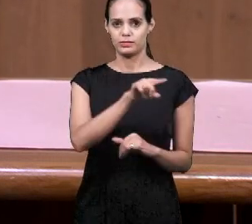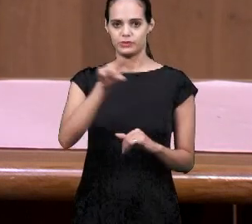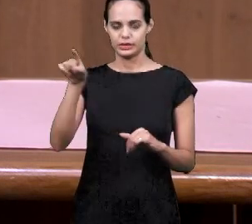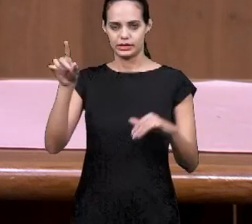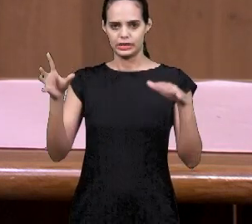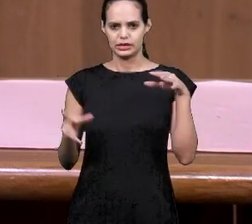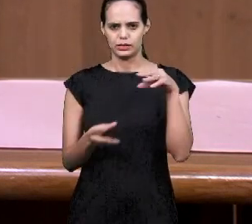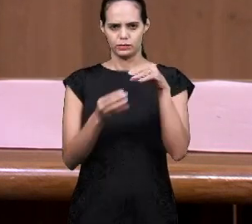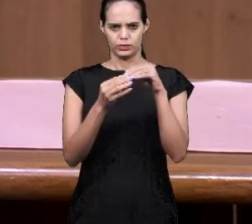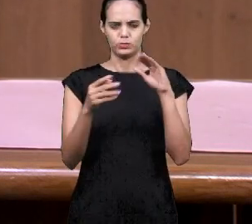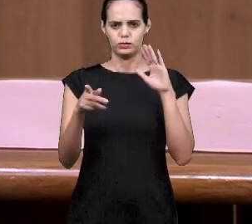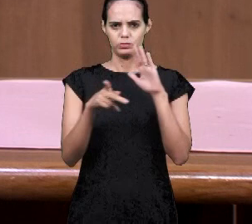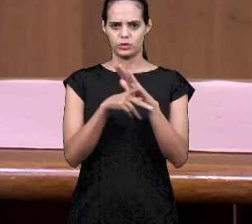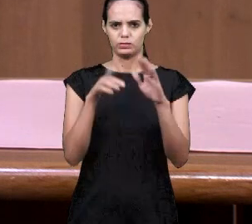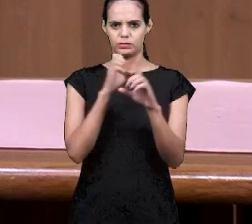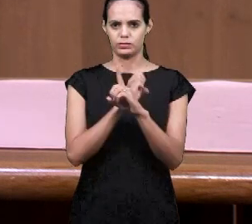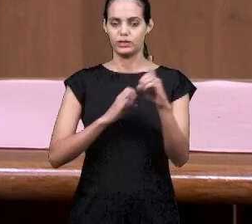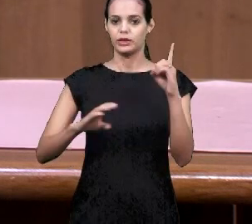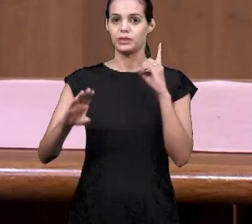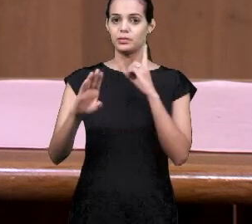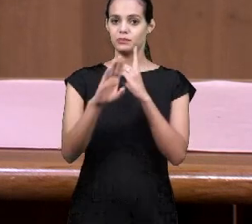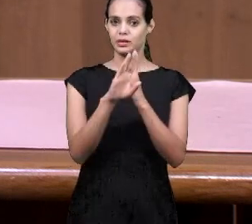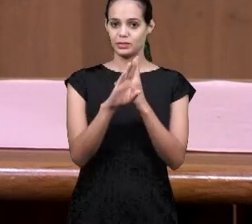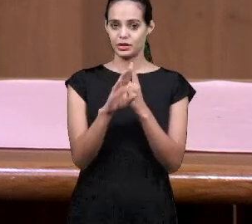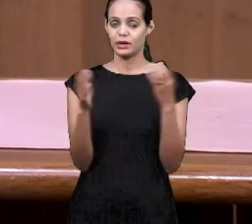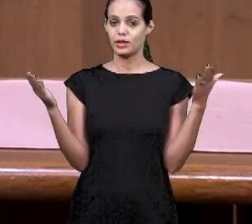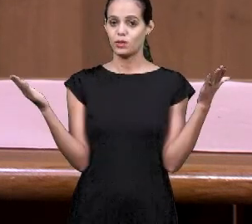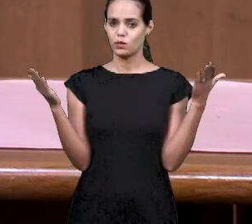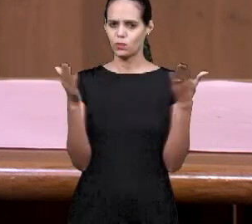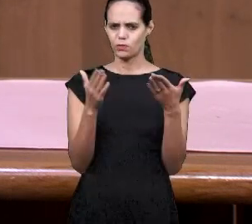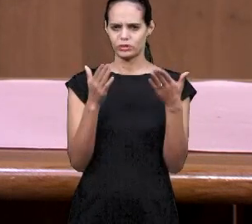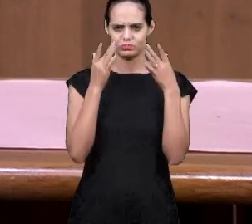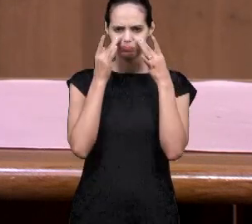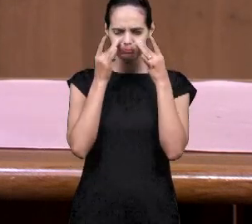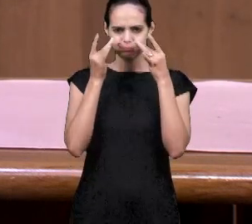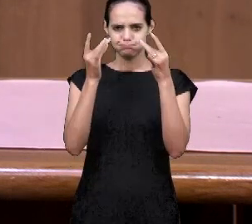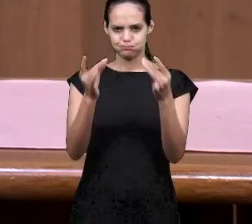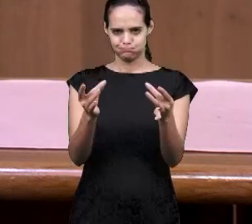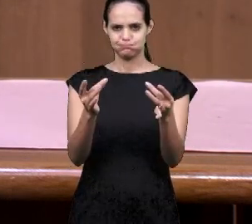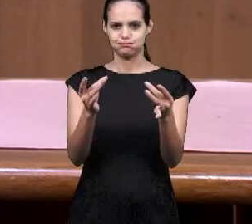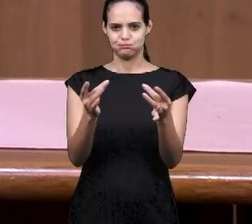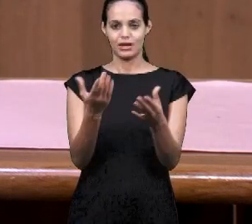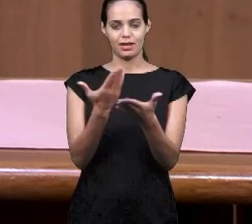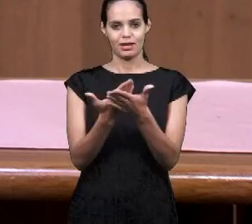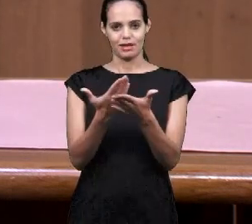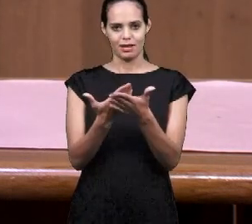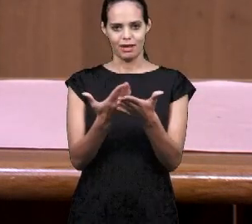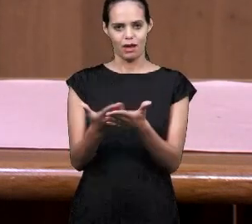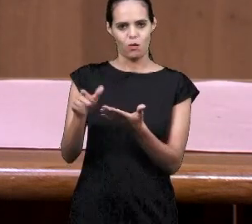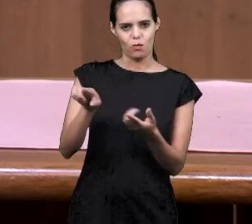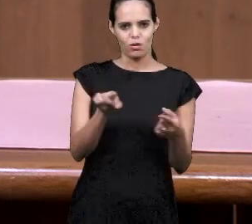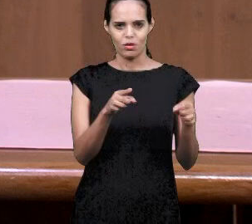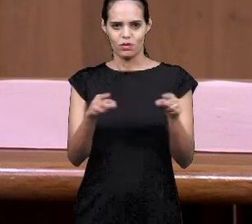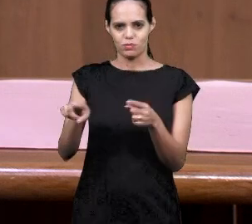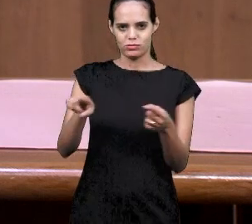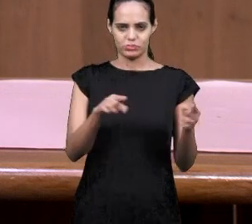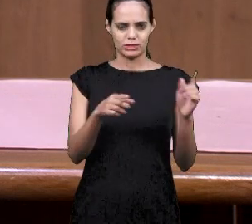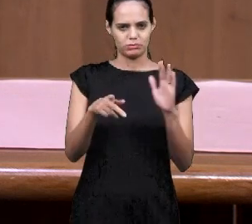l'école biblique, et ce qui a attiré mon attention pour cela, a été l'étude de musique. Donc, des